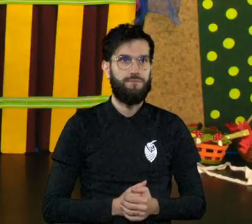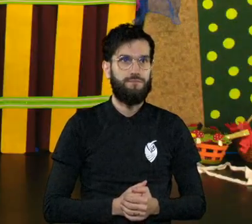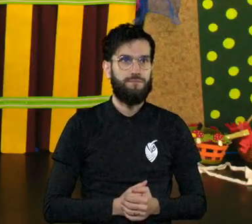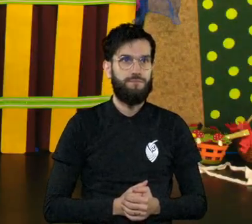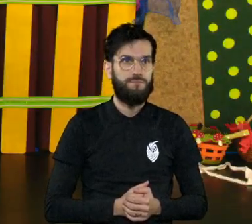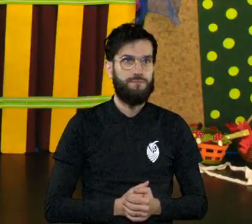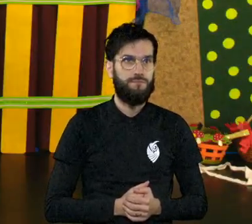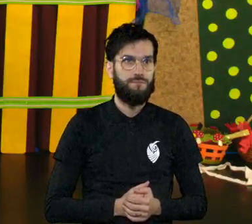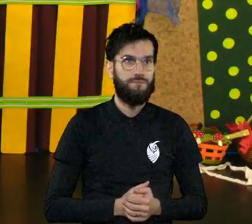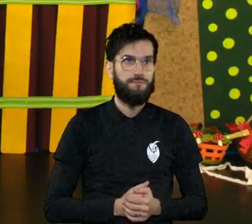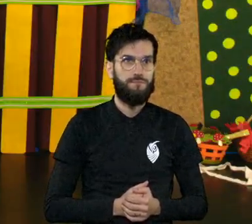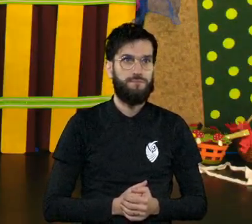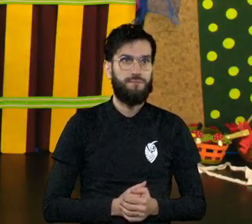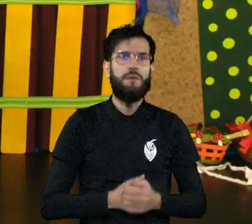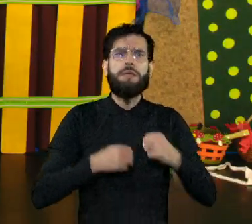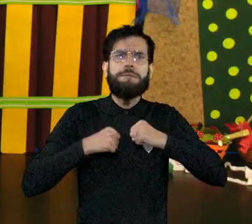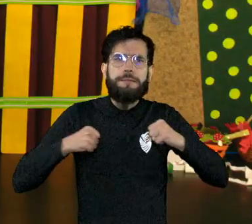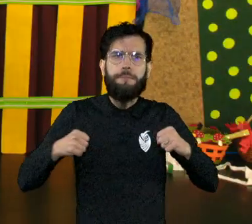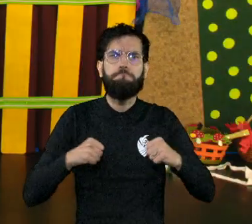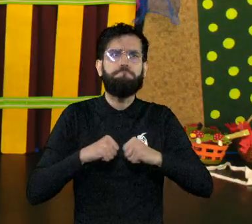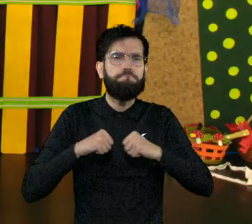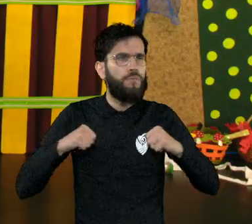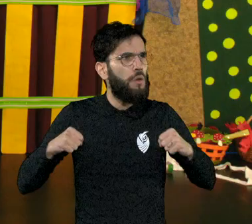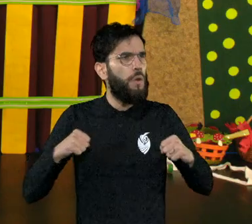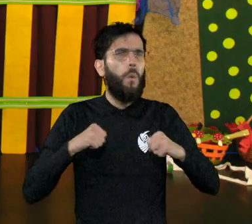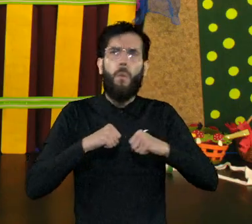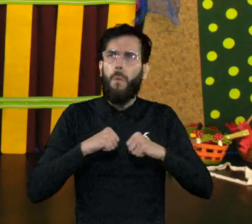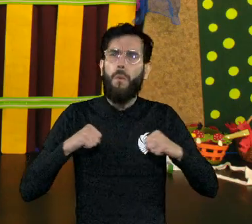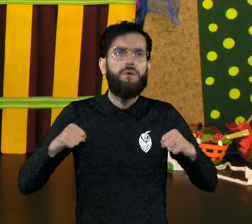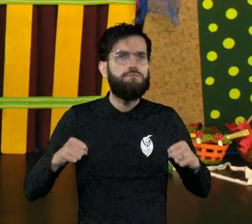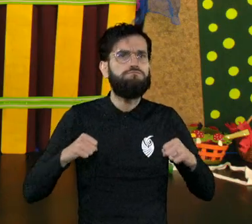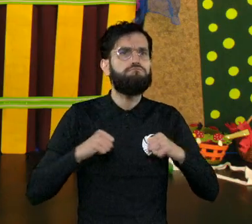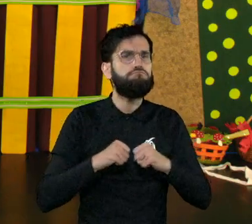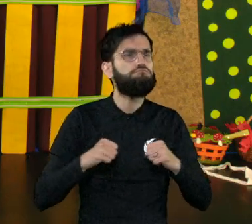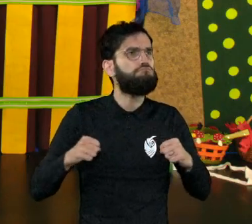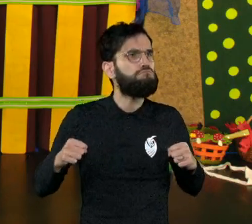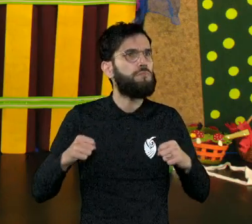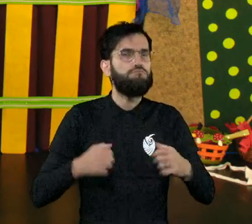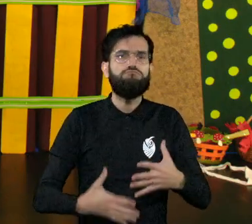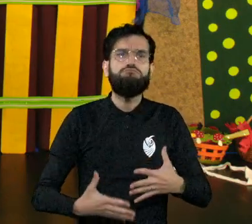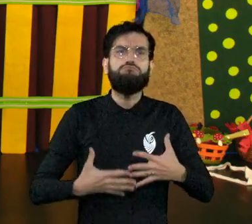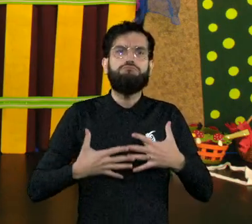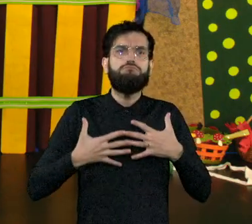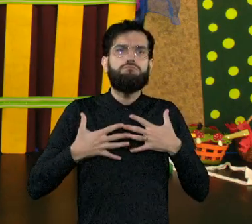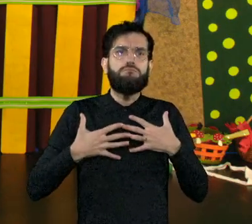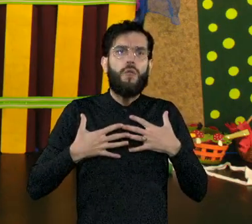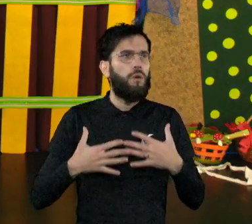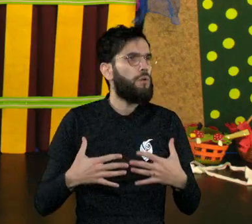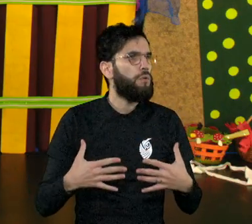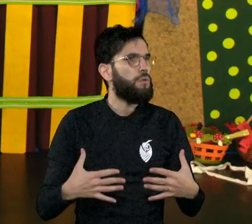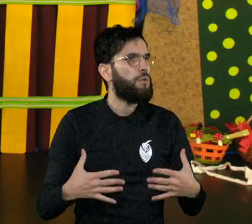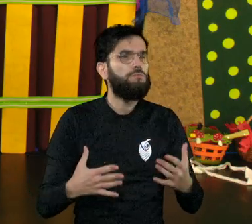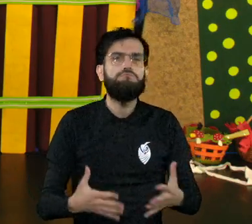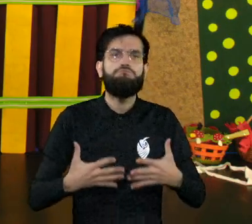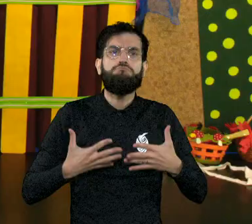Ika, tyka, gymnastika, zhlboka sa dobre dýcha. Raz,